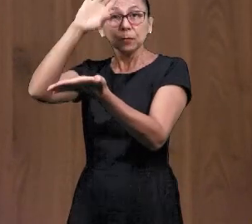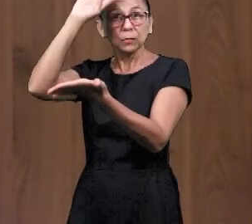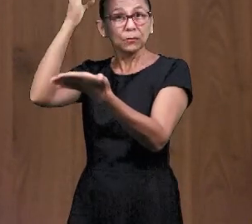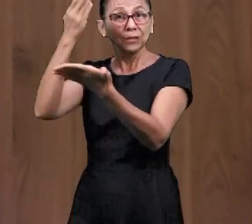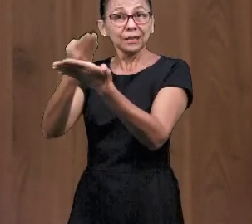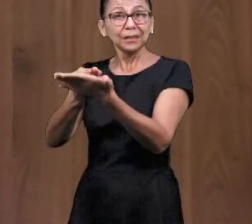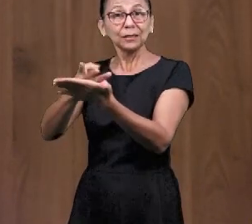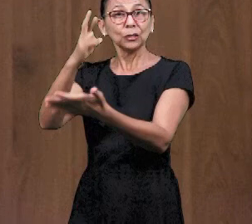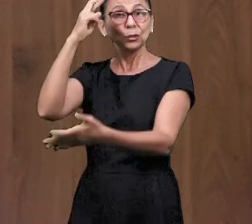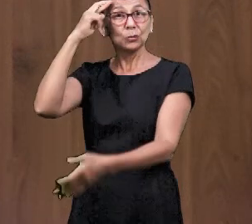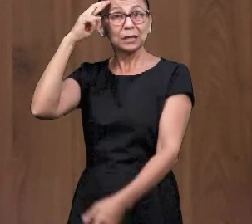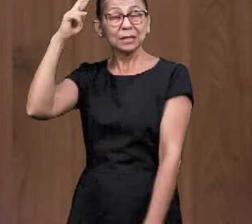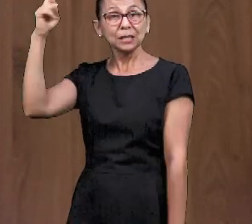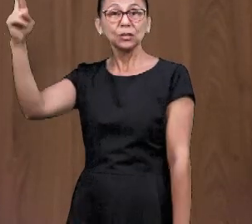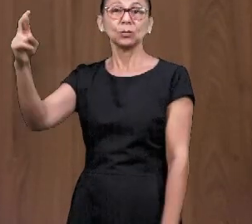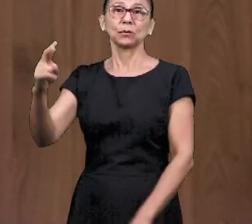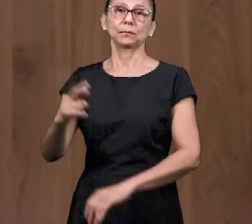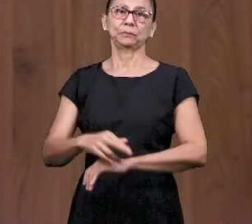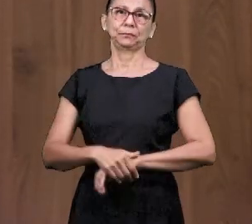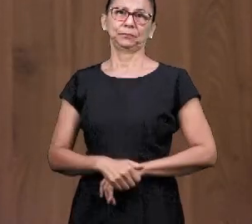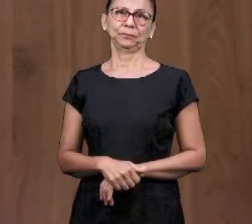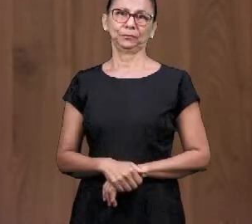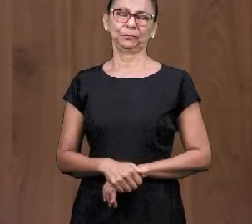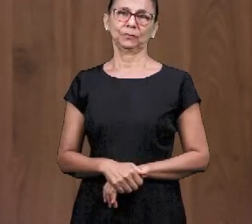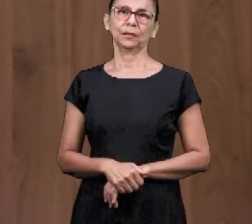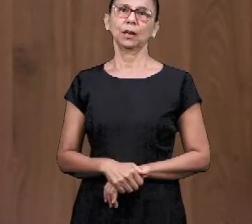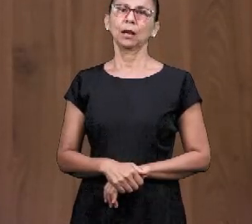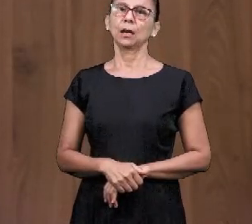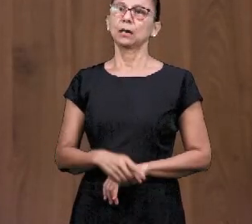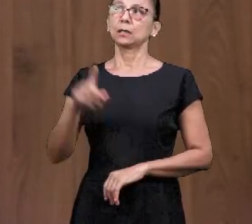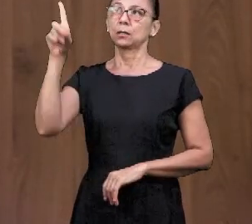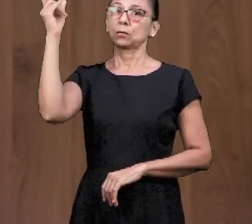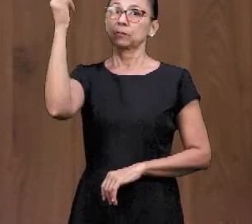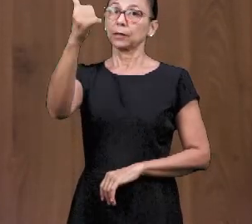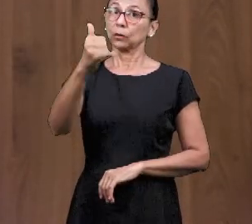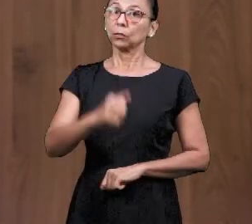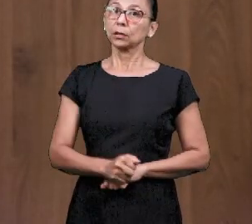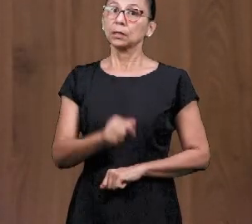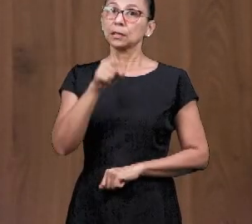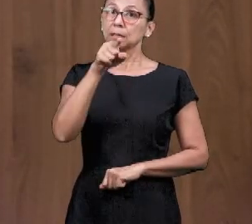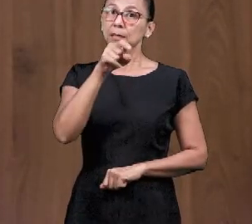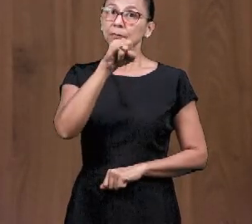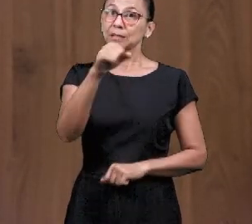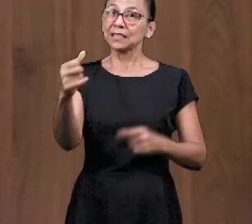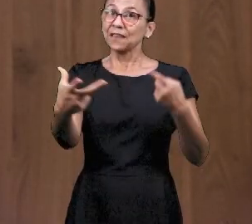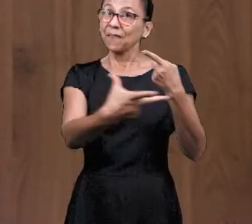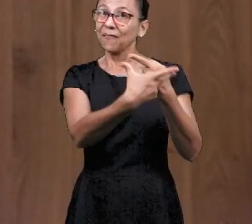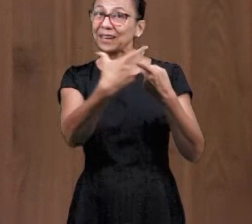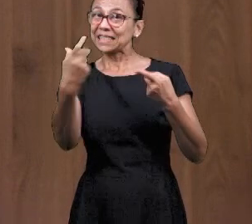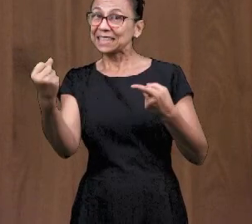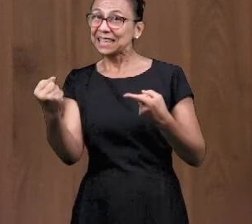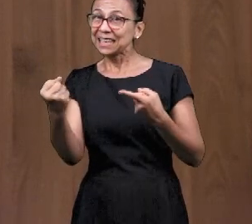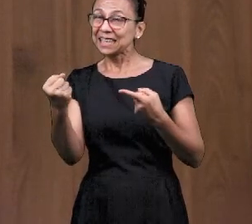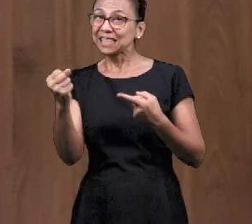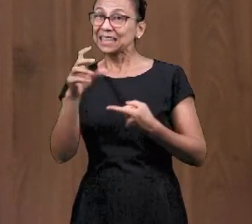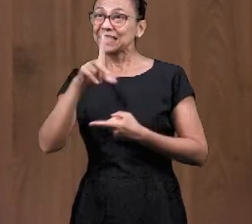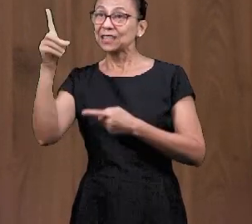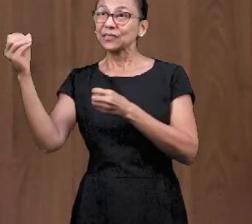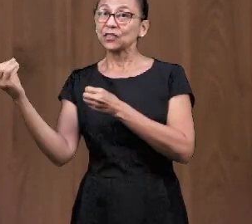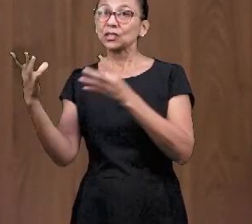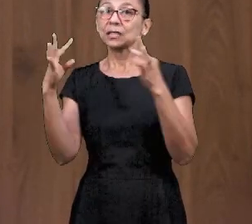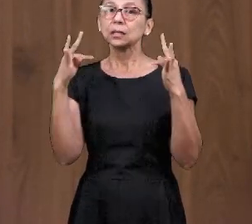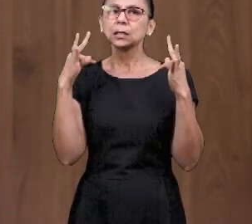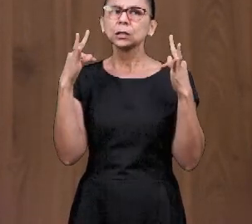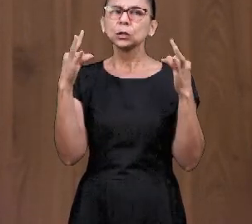même nous a dit, c'est lui qui vaincra et héritera toutes les choses. Je serai son Dieu et